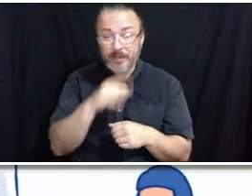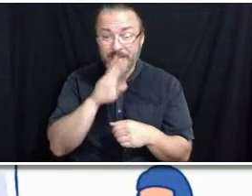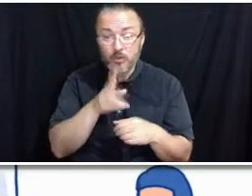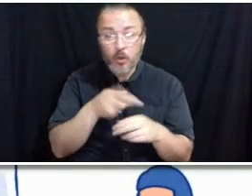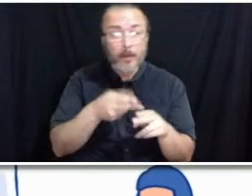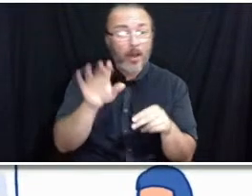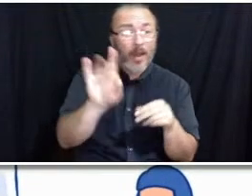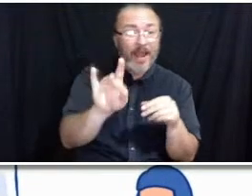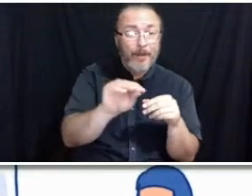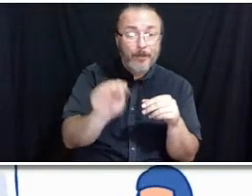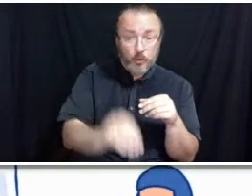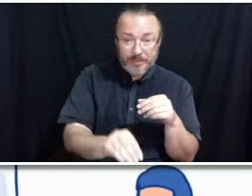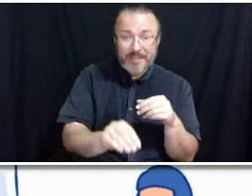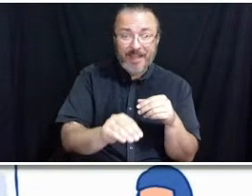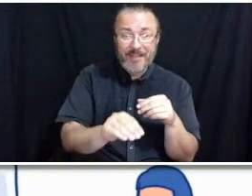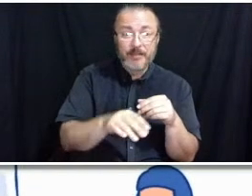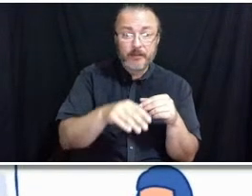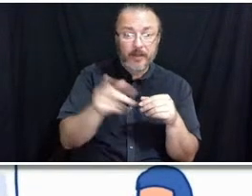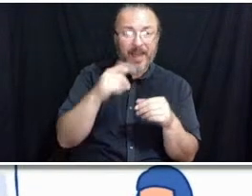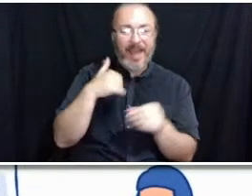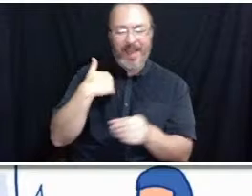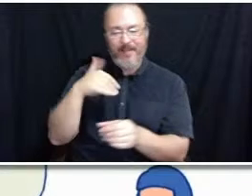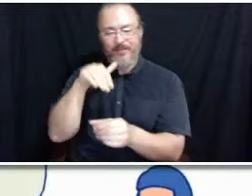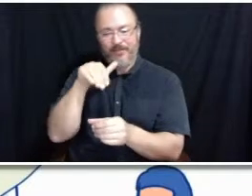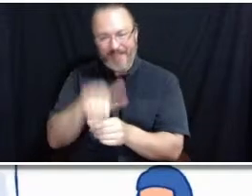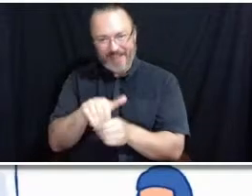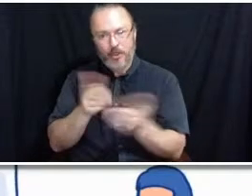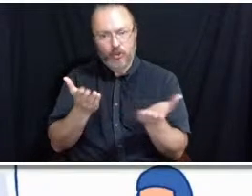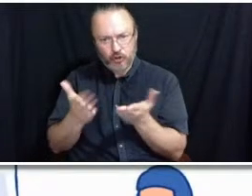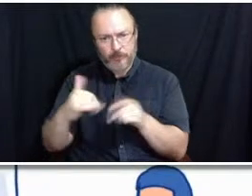8% des enseignants en Afrique francophone ont reçu une formation